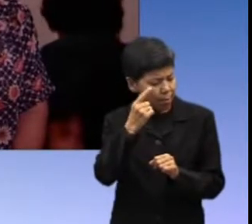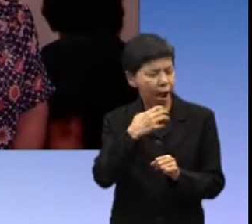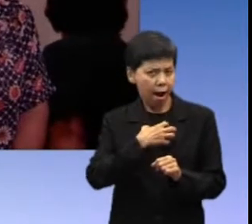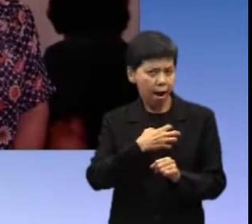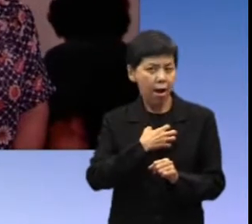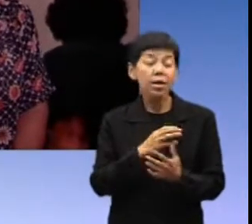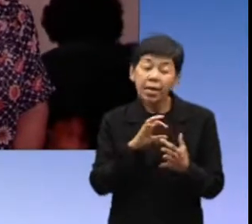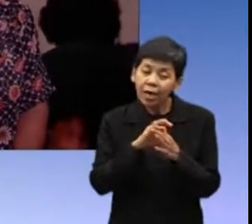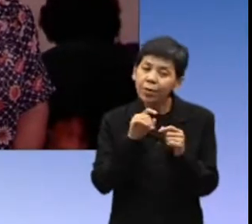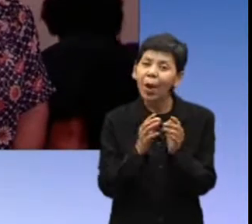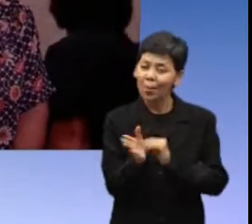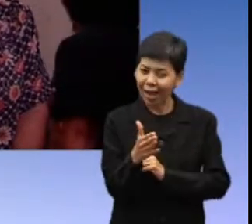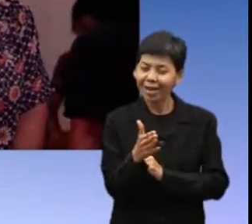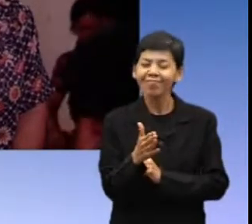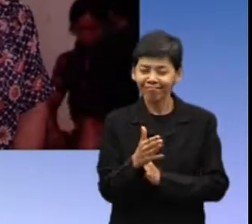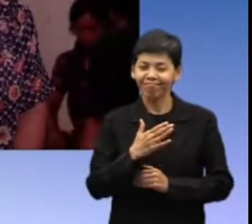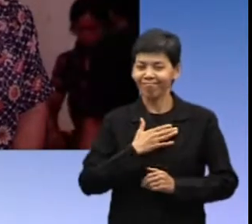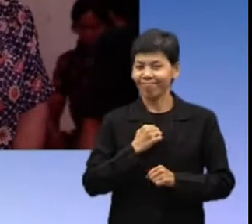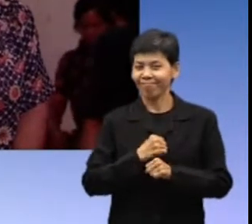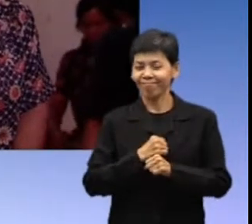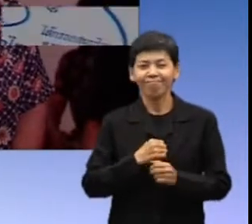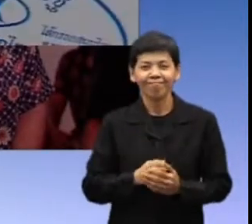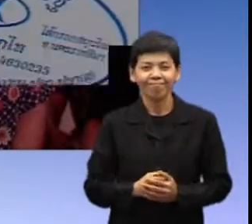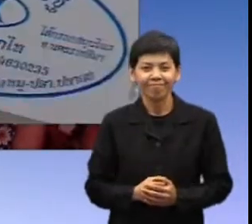อยู่แค่นี้แต่ก็จะเป็นประเภทปลาทั้งหมดนะคะ